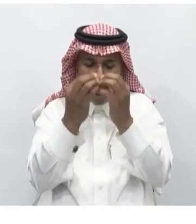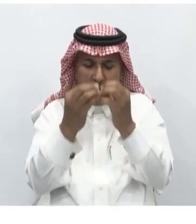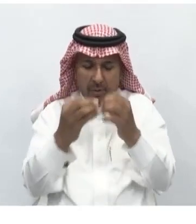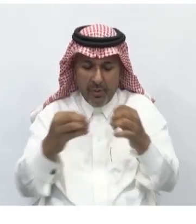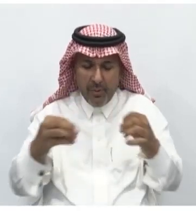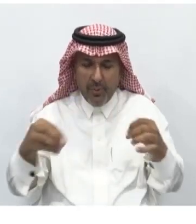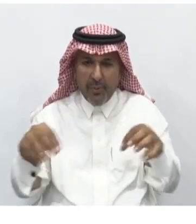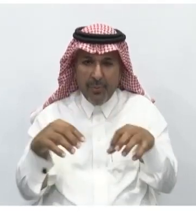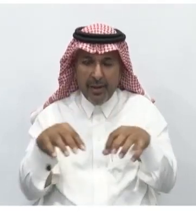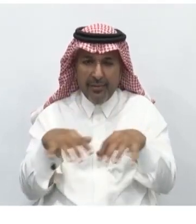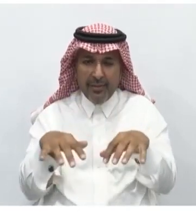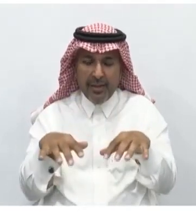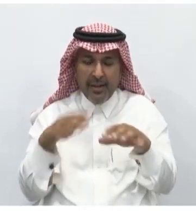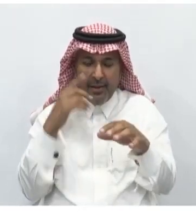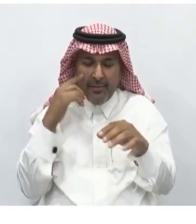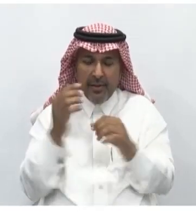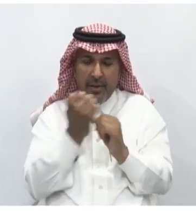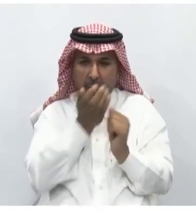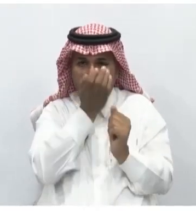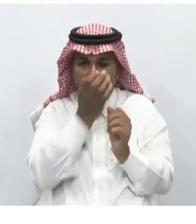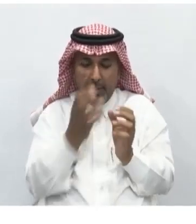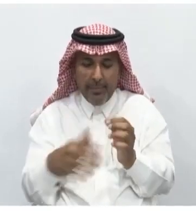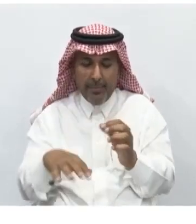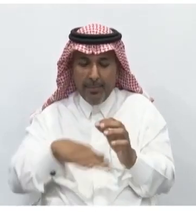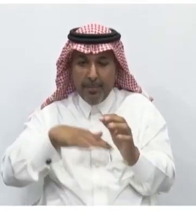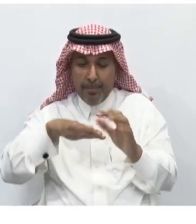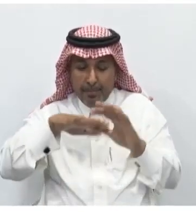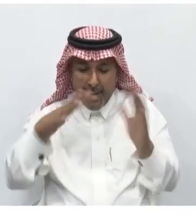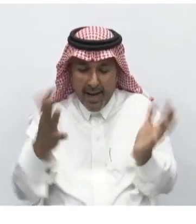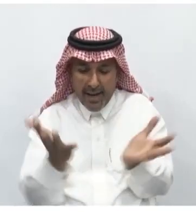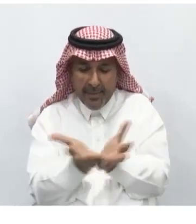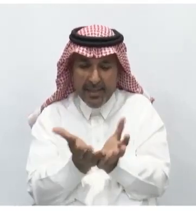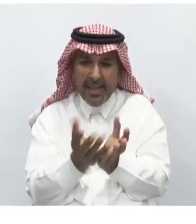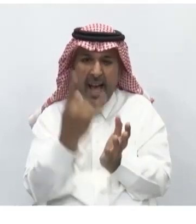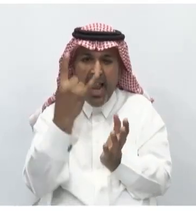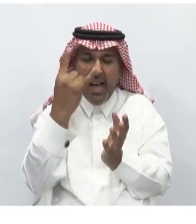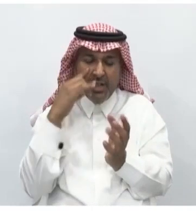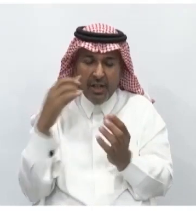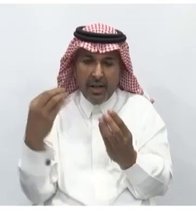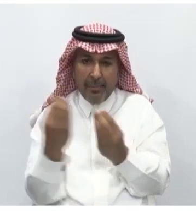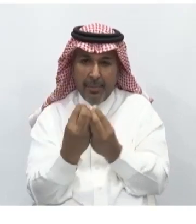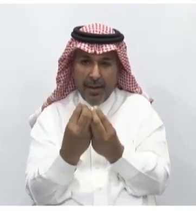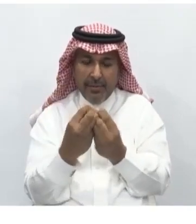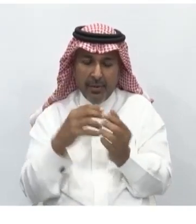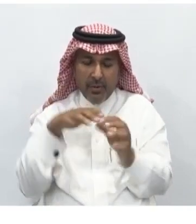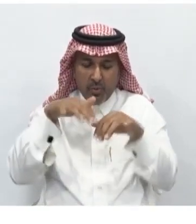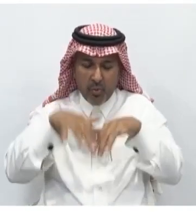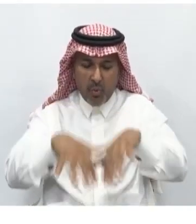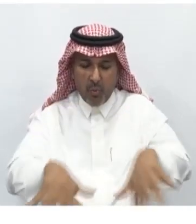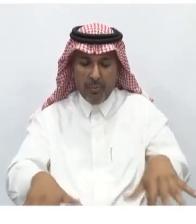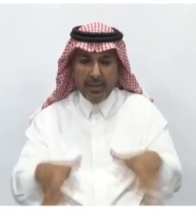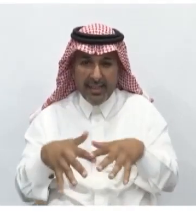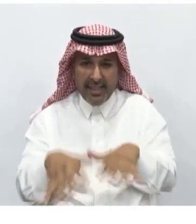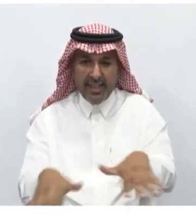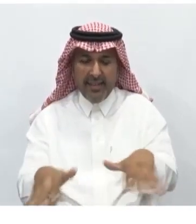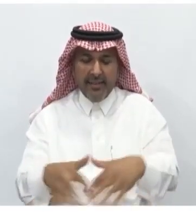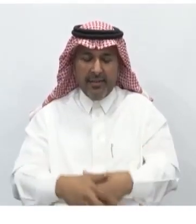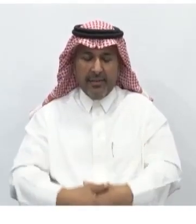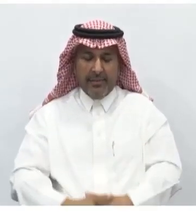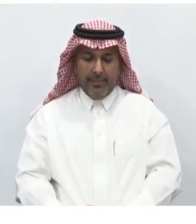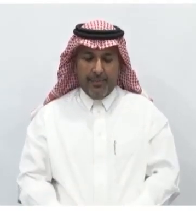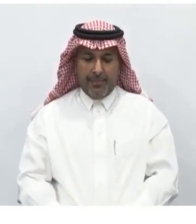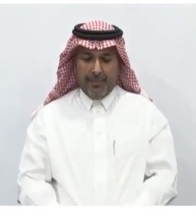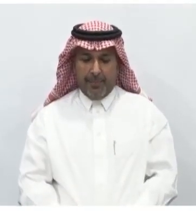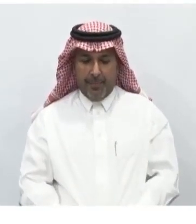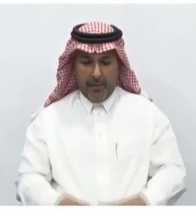كبريتات الصوديوم في مولات ماء التبلور العشرة. تذوب في مولات